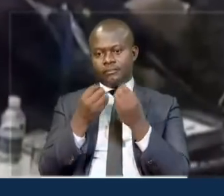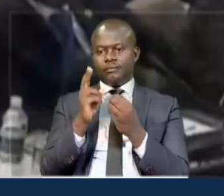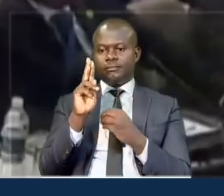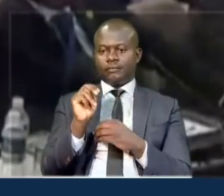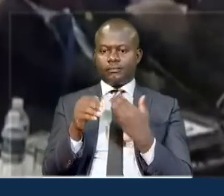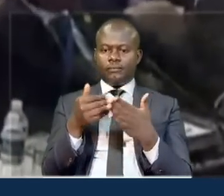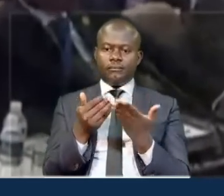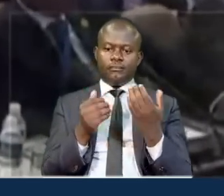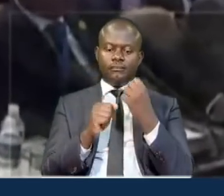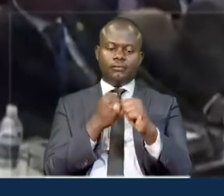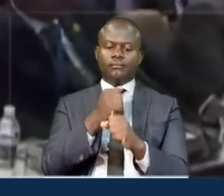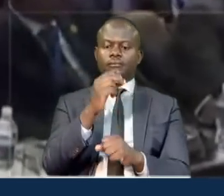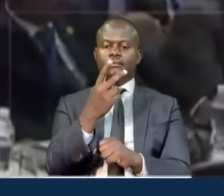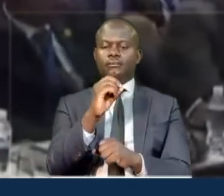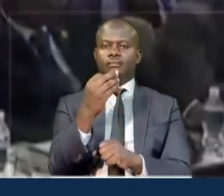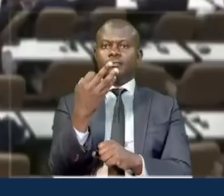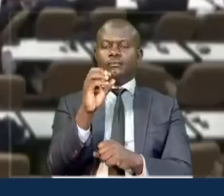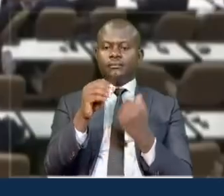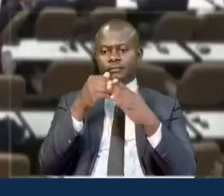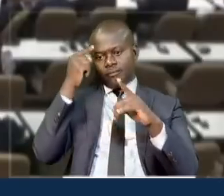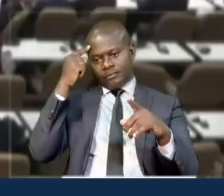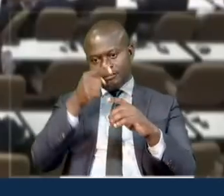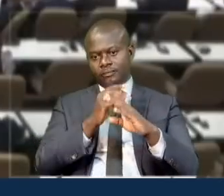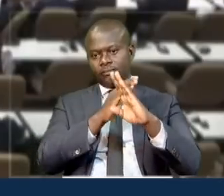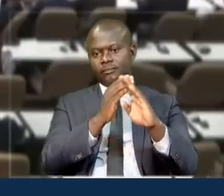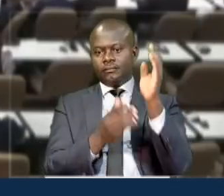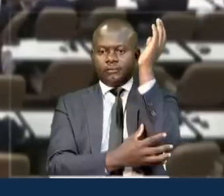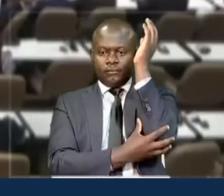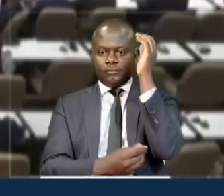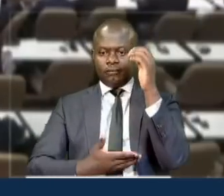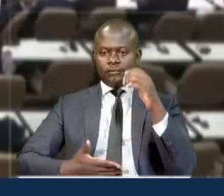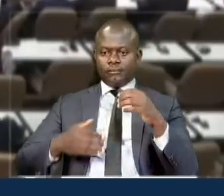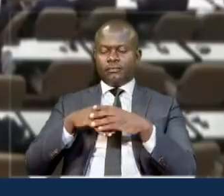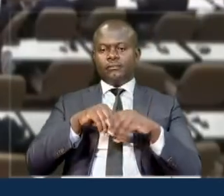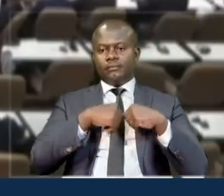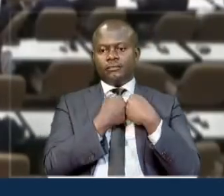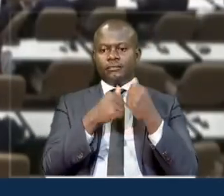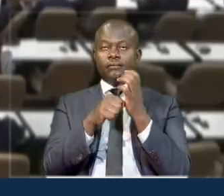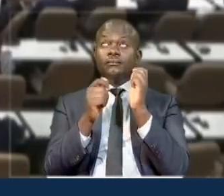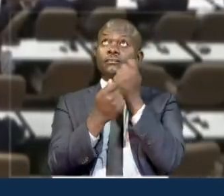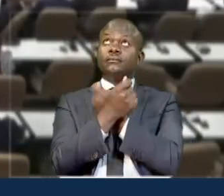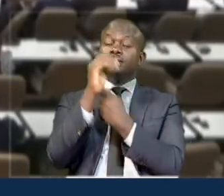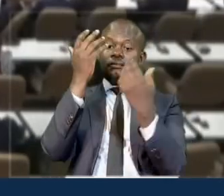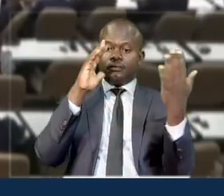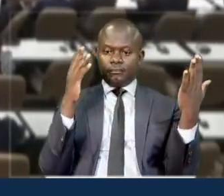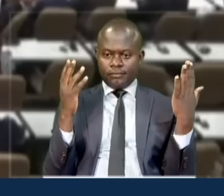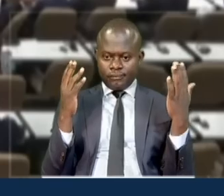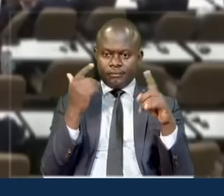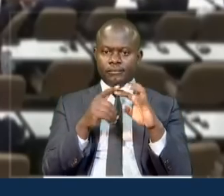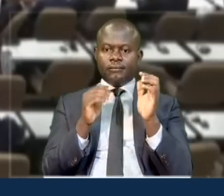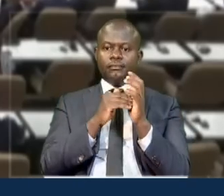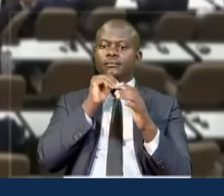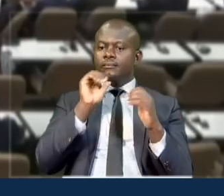w'abibumbye za 2030 zigamije kurwanya ubukene, inzara no guhangana n'ikibazo cy'imihindagurikire y'ikirere. Gusa ngo